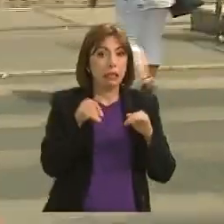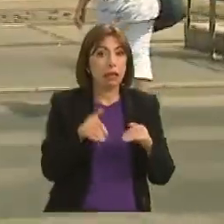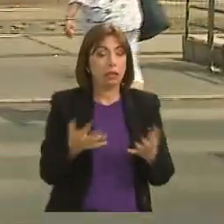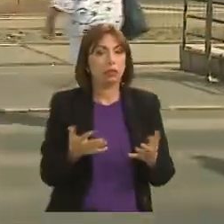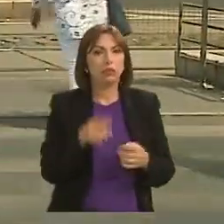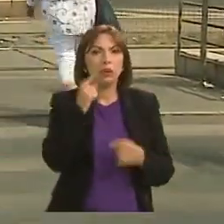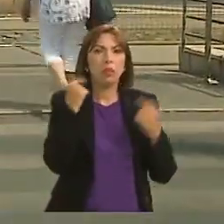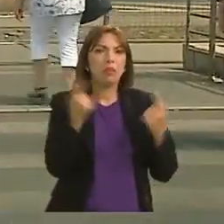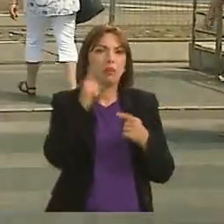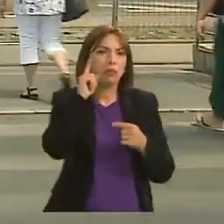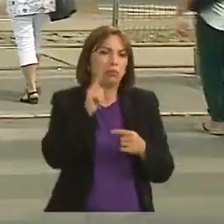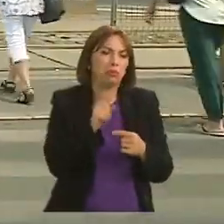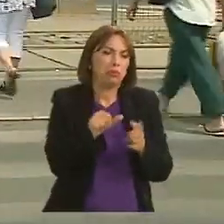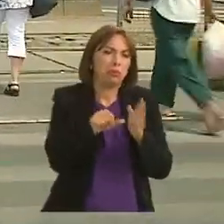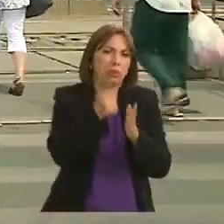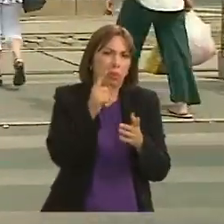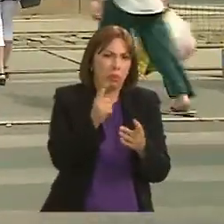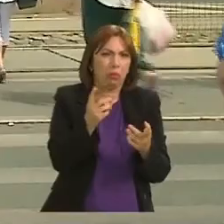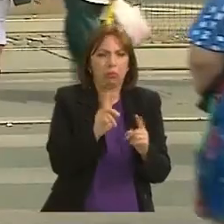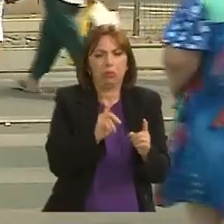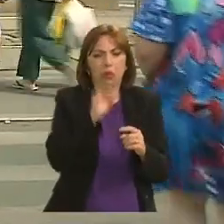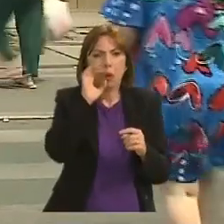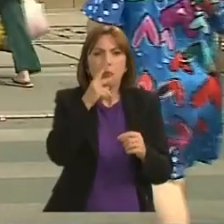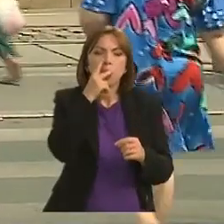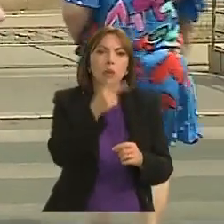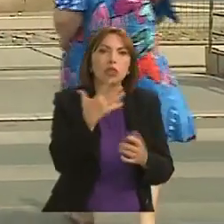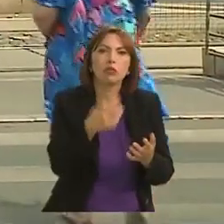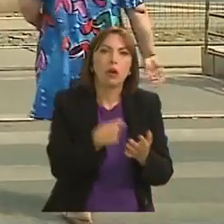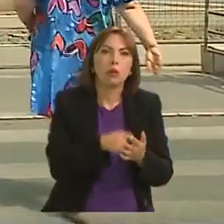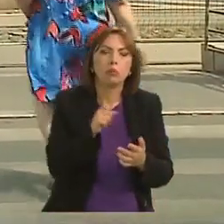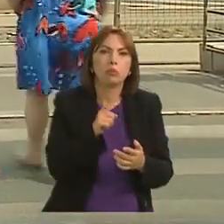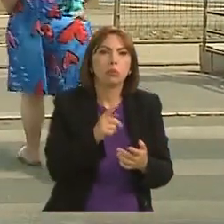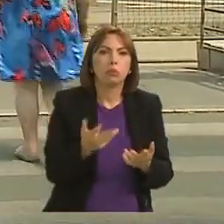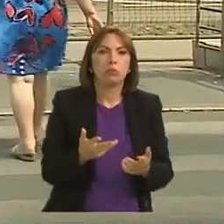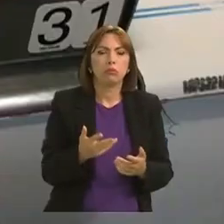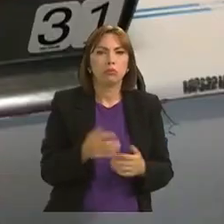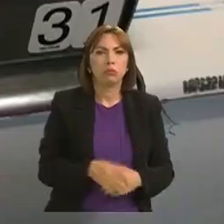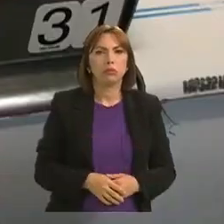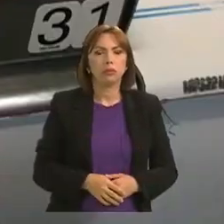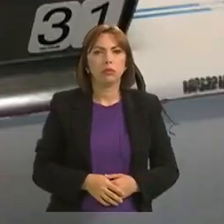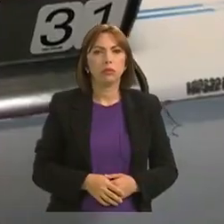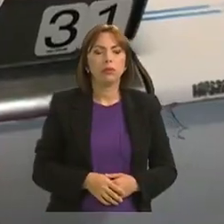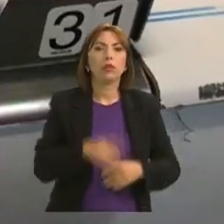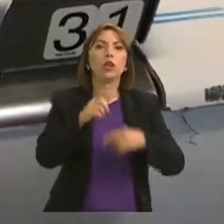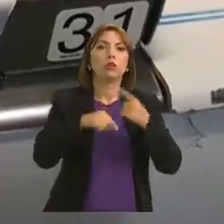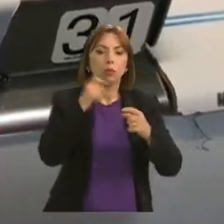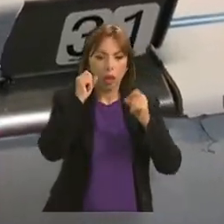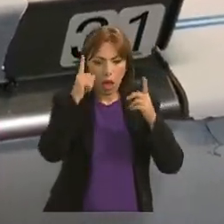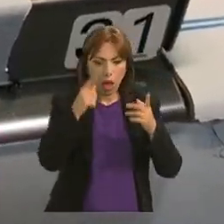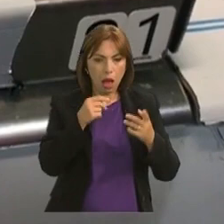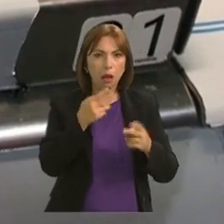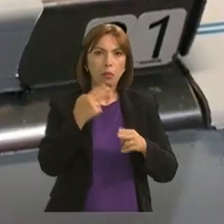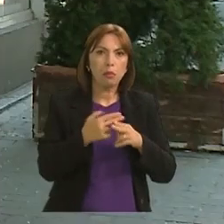nu știe ce e prima dată. Oamenii nu se uită la ce cumpără neapărat. După aia se trezesc când